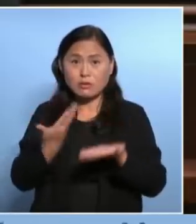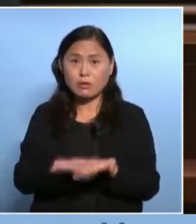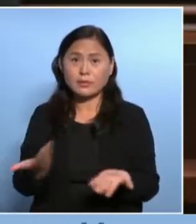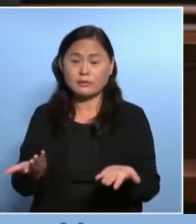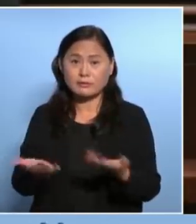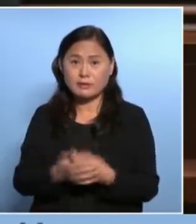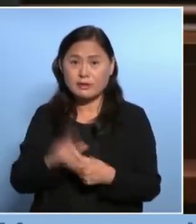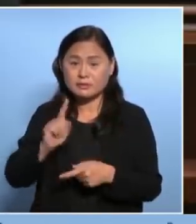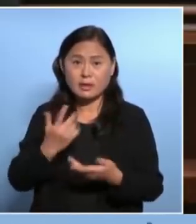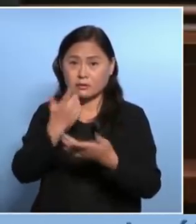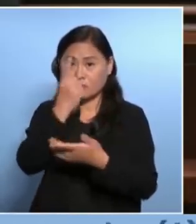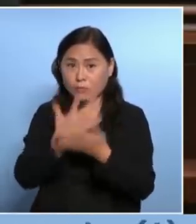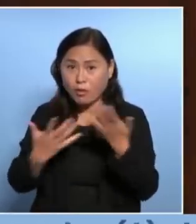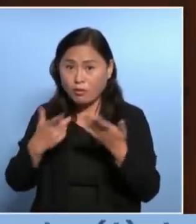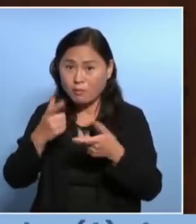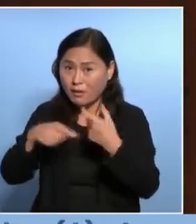網上都有得賣、